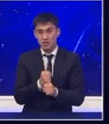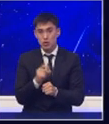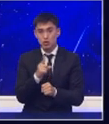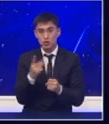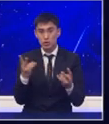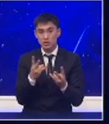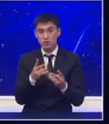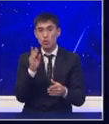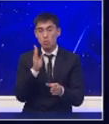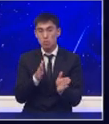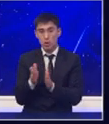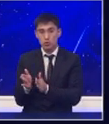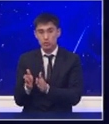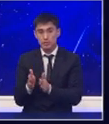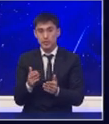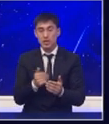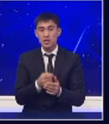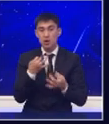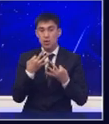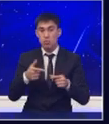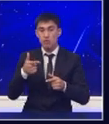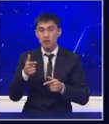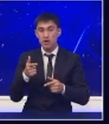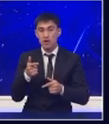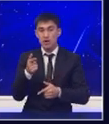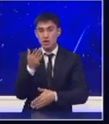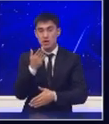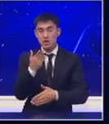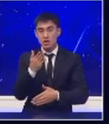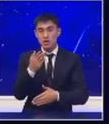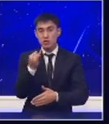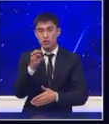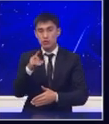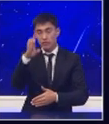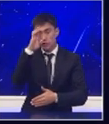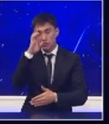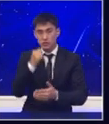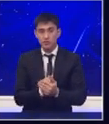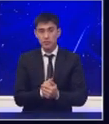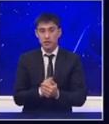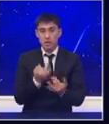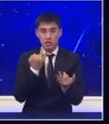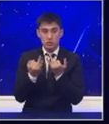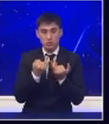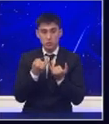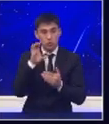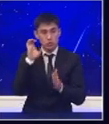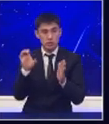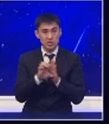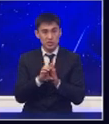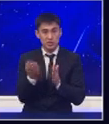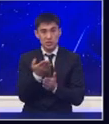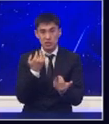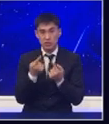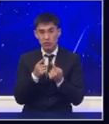что надо, то, что положено для любого инклюзивного государства. Я надеюсь наш разговор